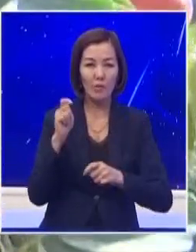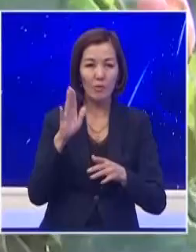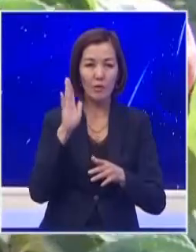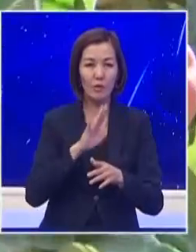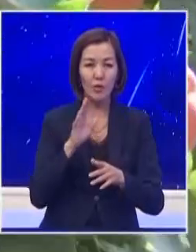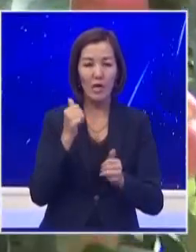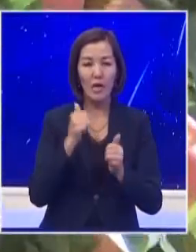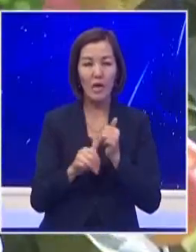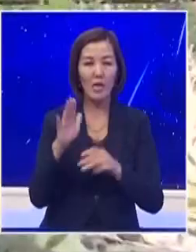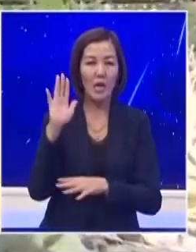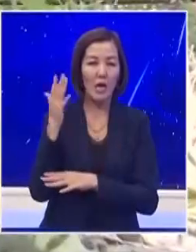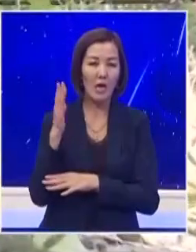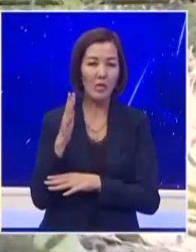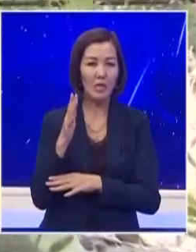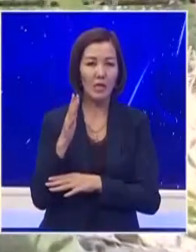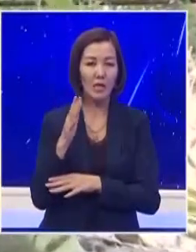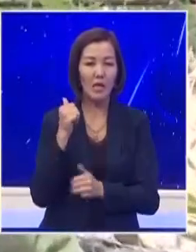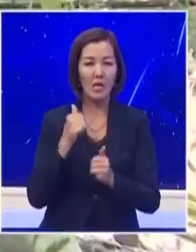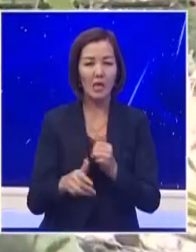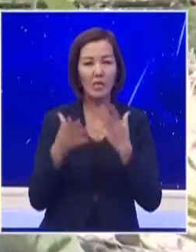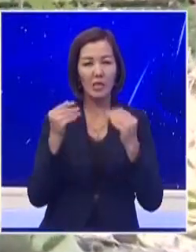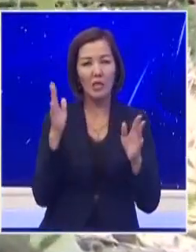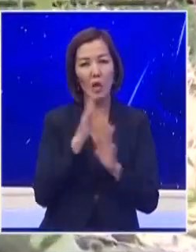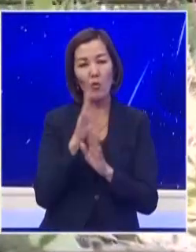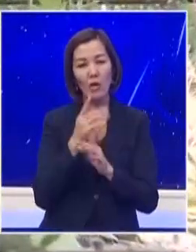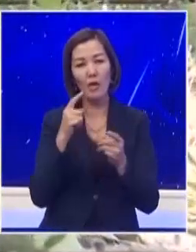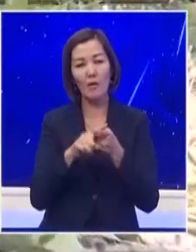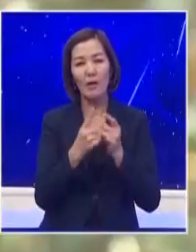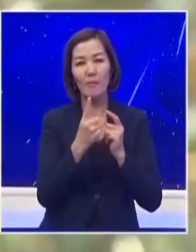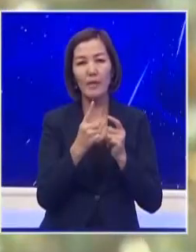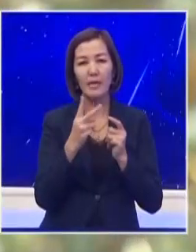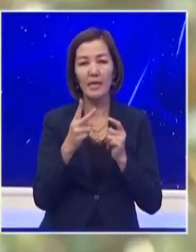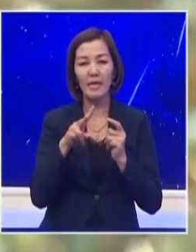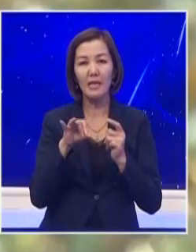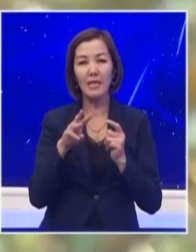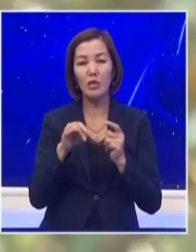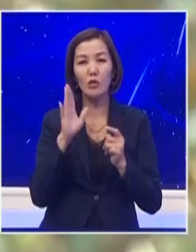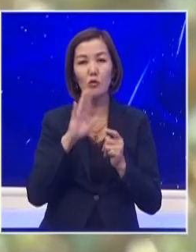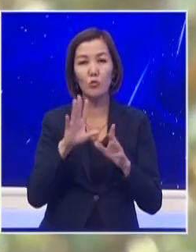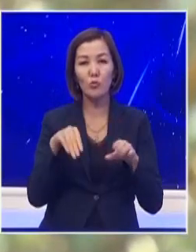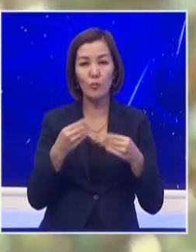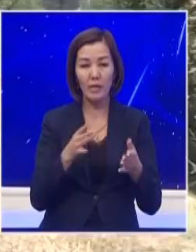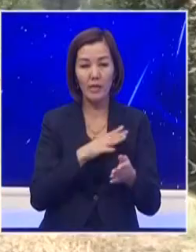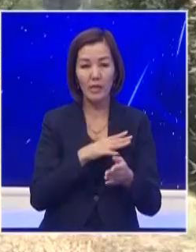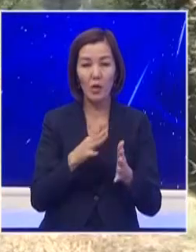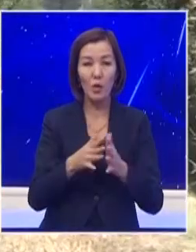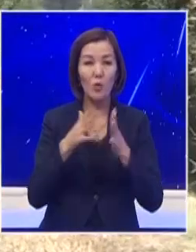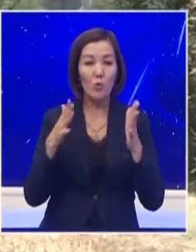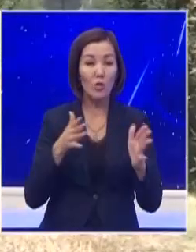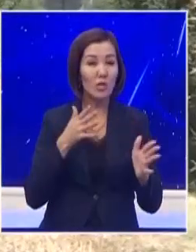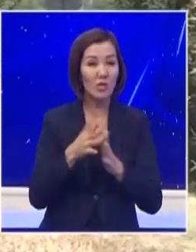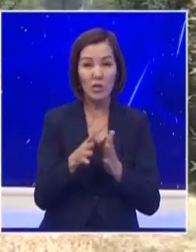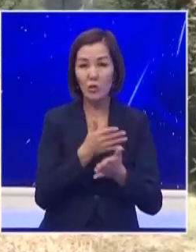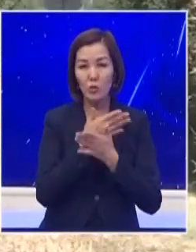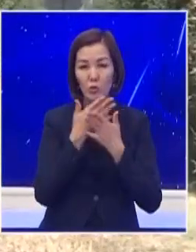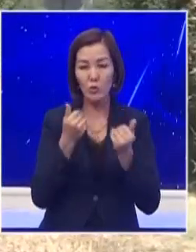әртіп ағашқа ауа райына байланысты күнделікті 1-2 литрден су беріп отырады. Сол арқылы үлкен шығын әрі сырап жоқ